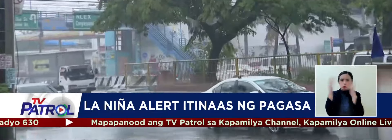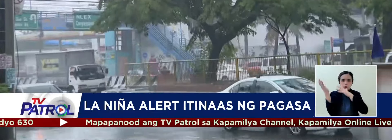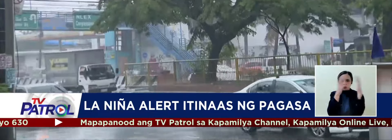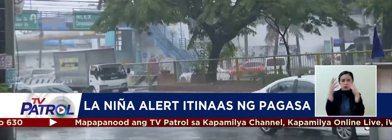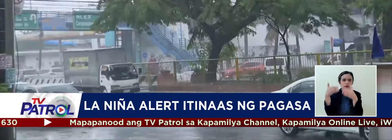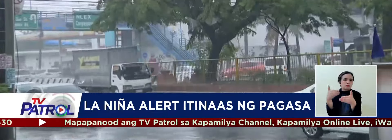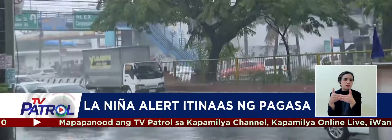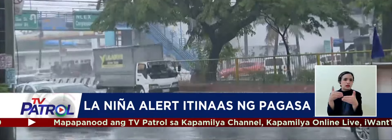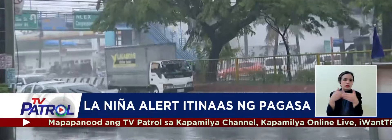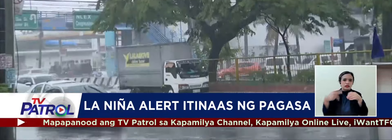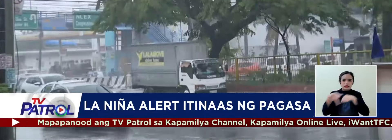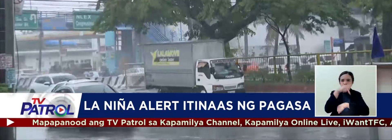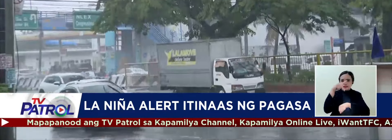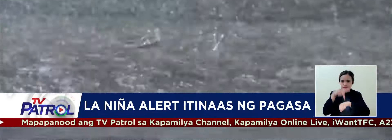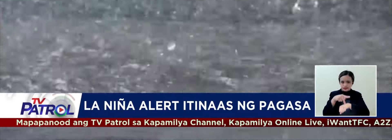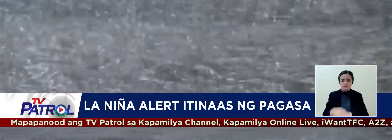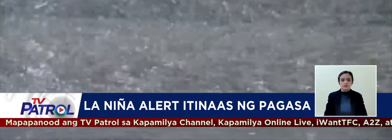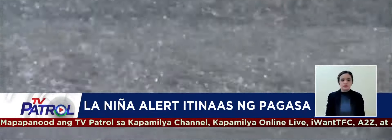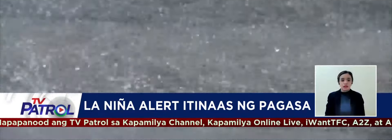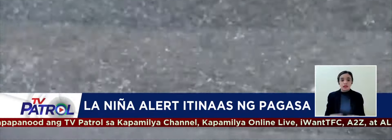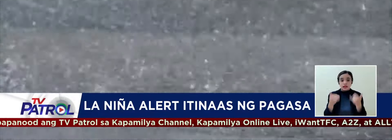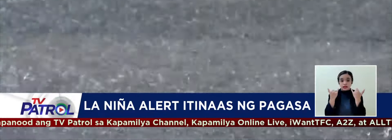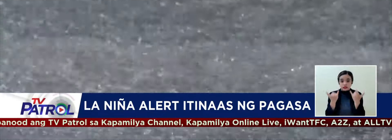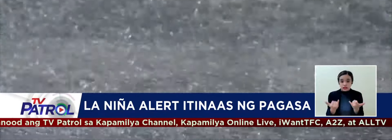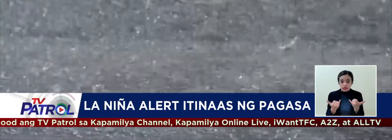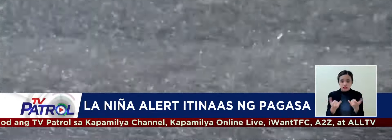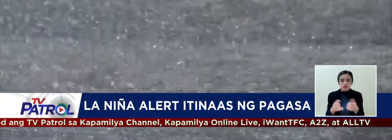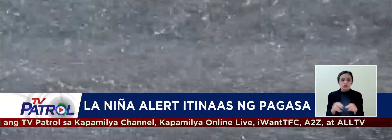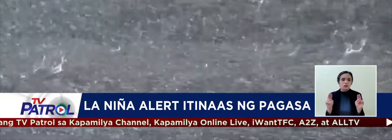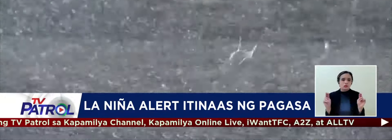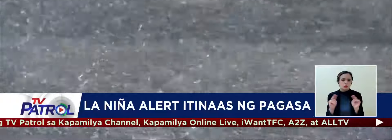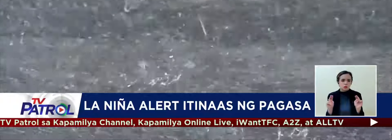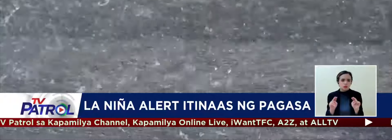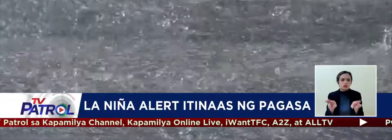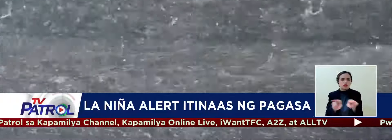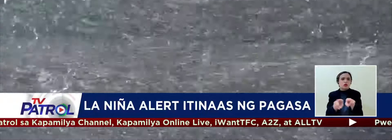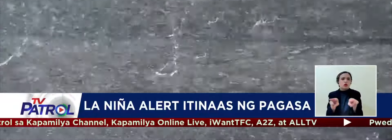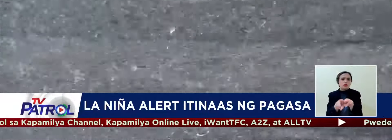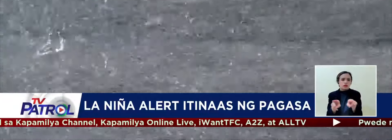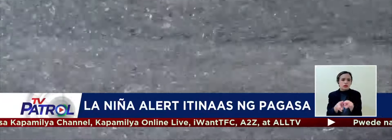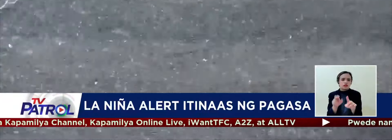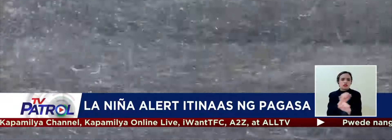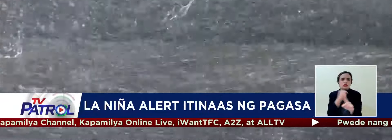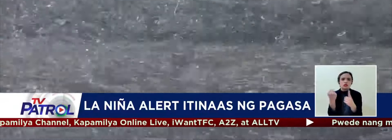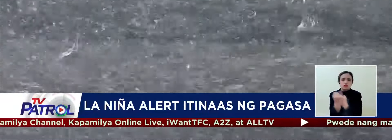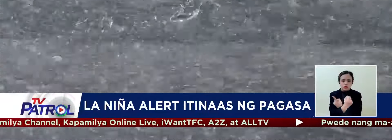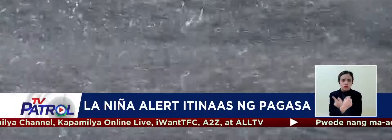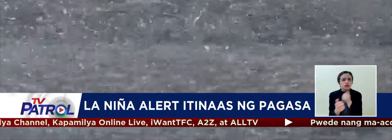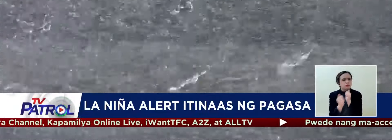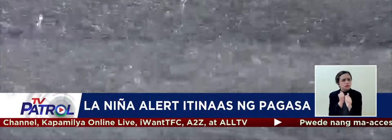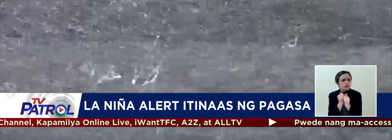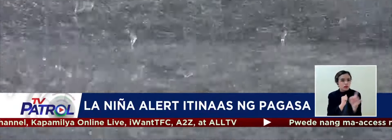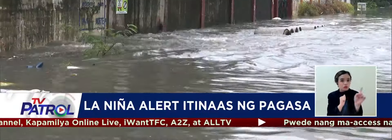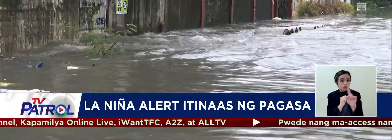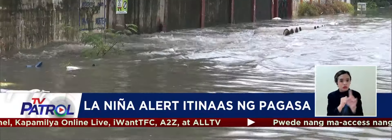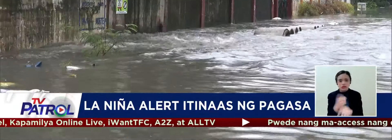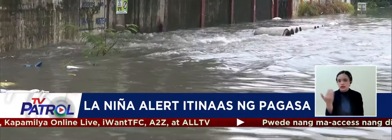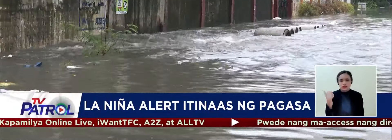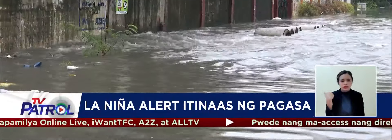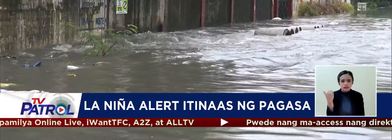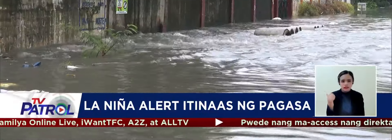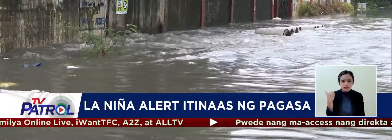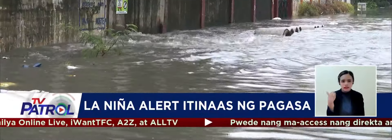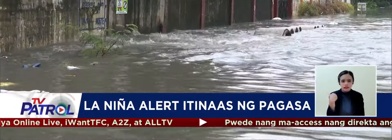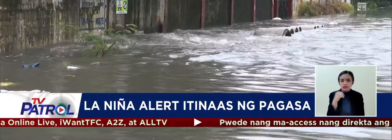sa Pilipinas ang La Nina. Sa ngayon po ay nasa neutral condition pa ang Tropical Pacific Ocean. Ibig sabihin, hindi El